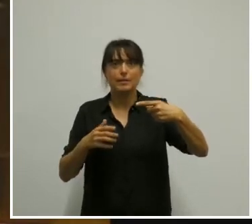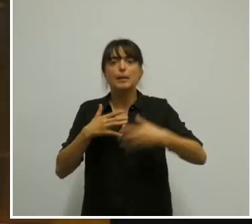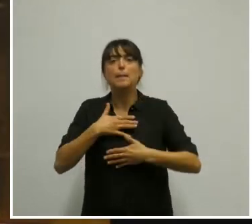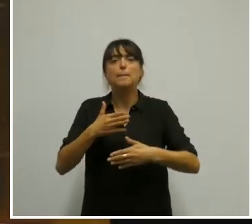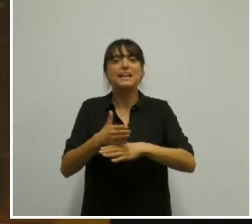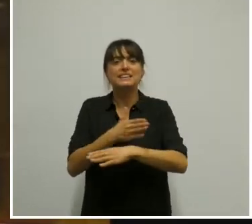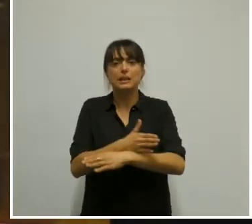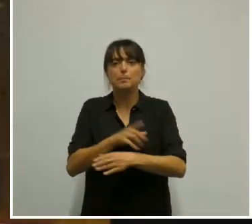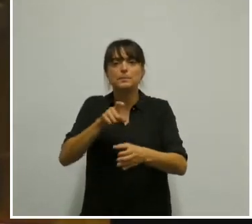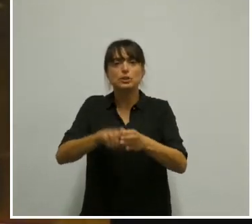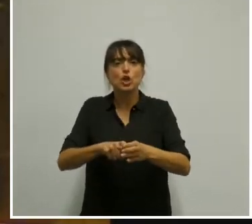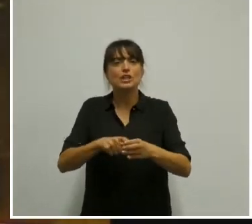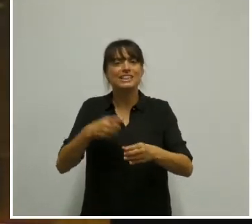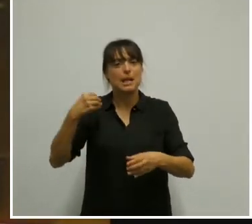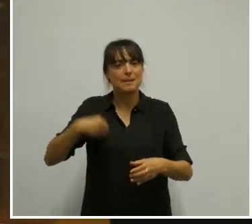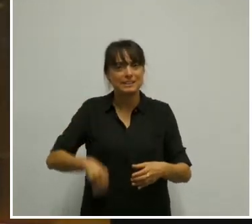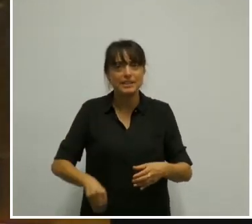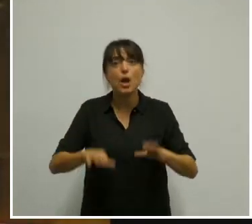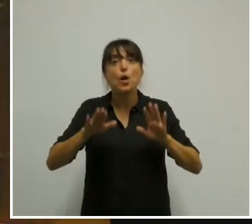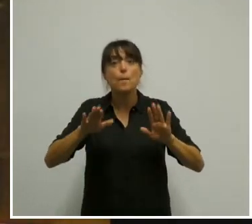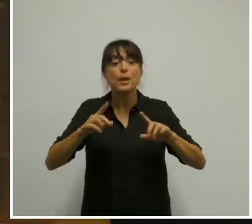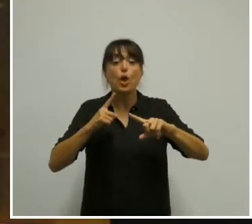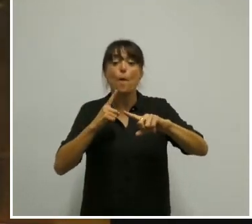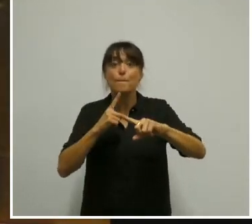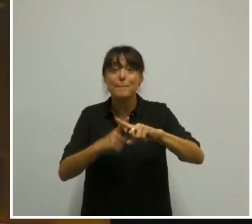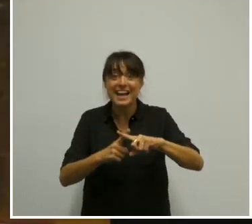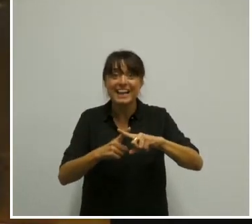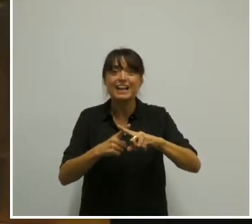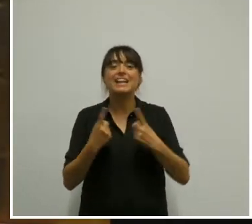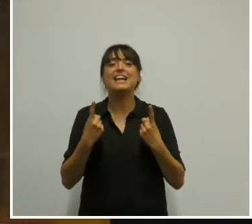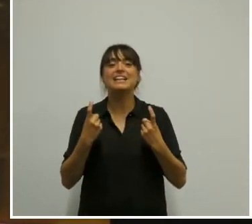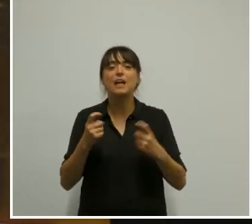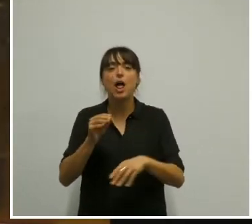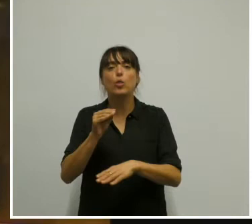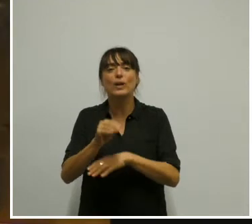mateixa. L'únic que marquen necessitats educatives tipus B.